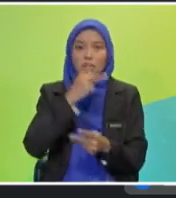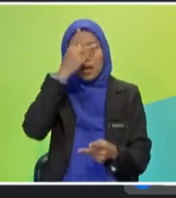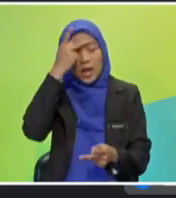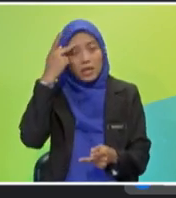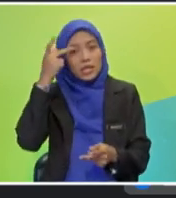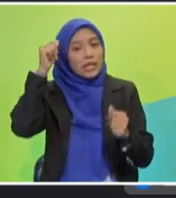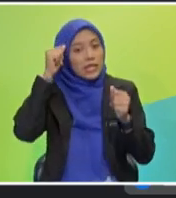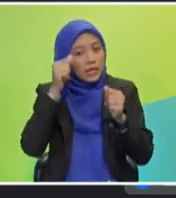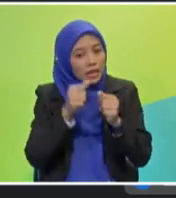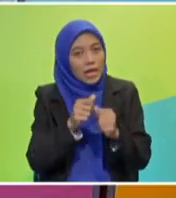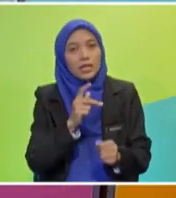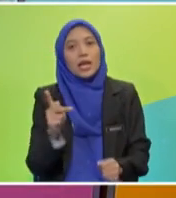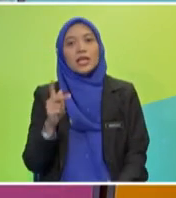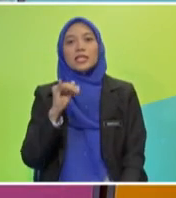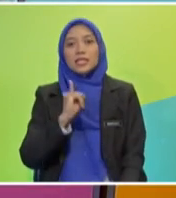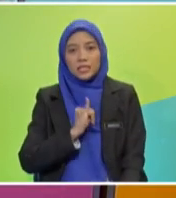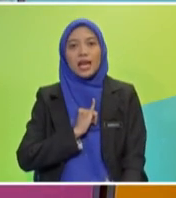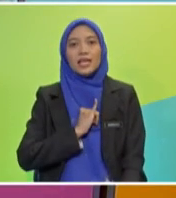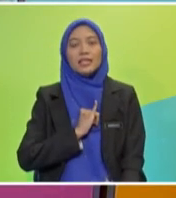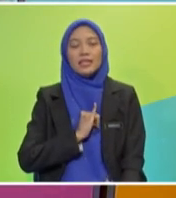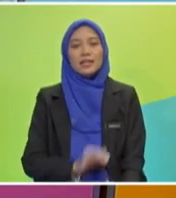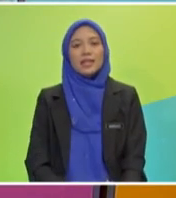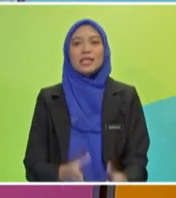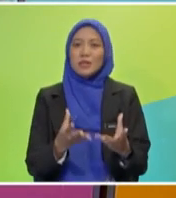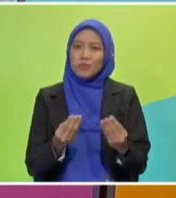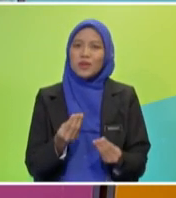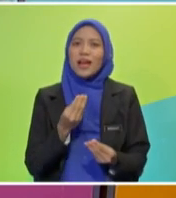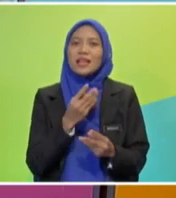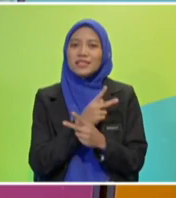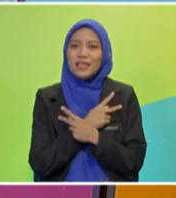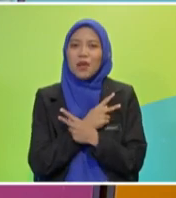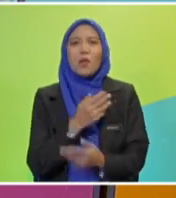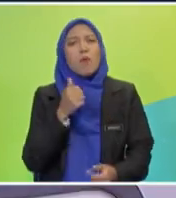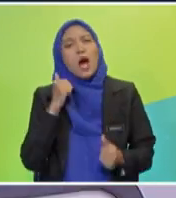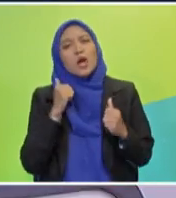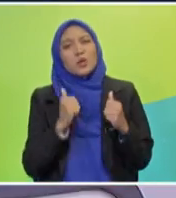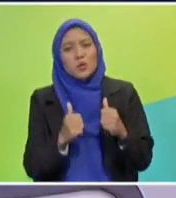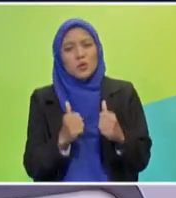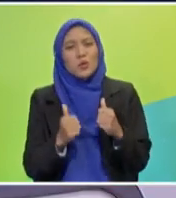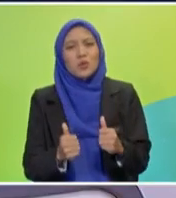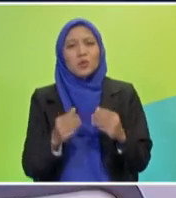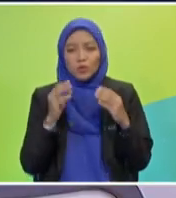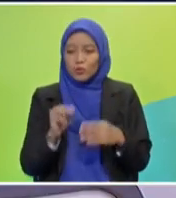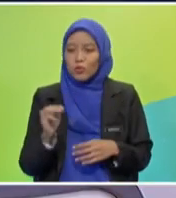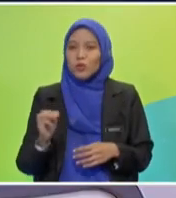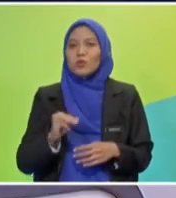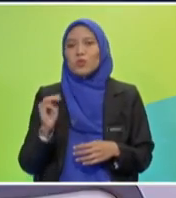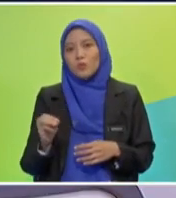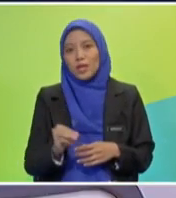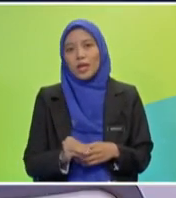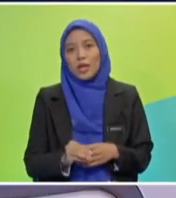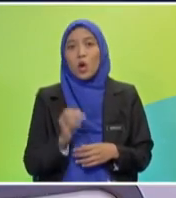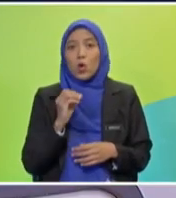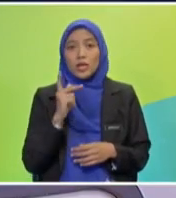mengingatkan saya. Terima kasih, Naura. Bagusnya anak-anak cikgu. Cikgu mesti beri hadiah juga kepada Naura.